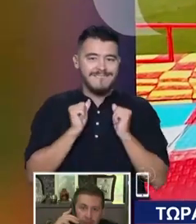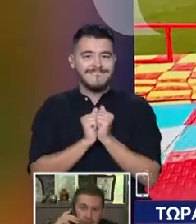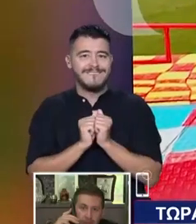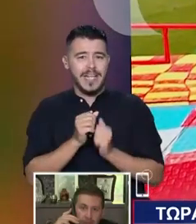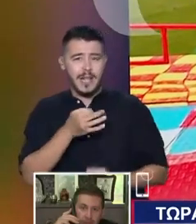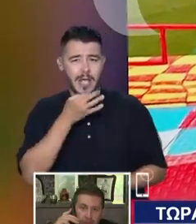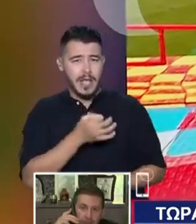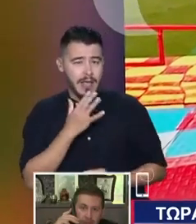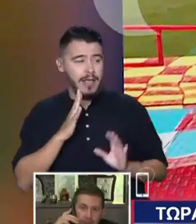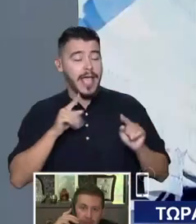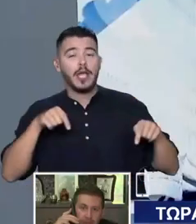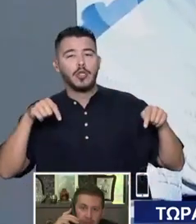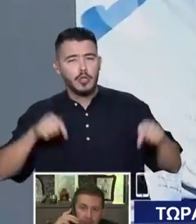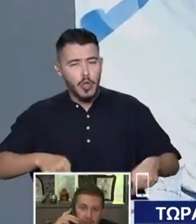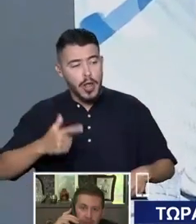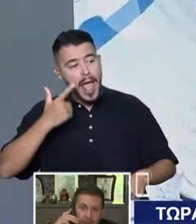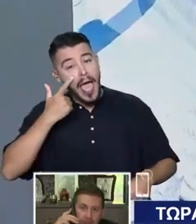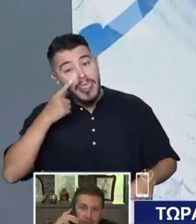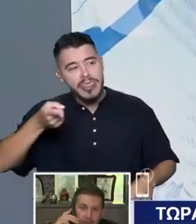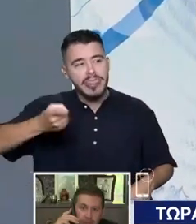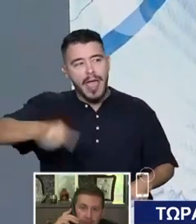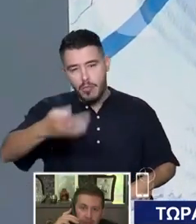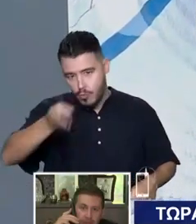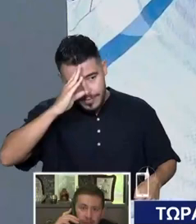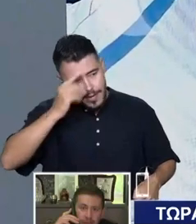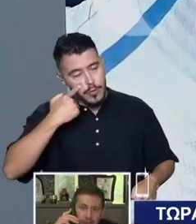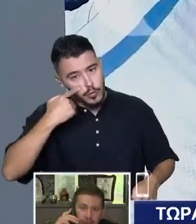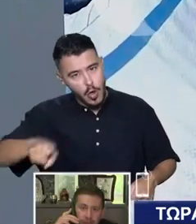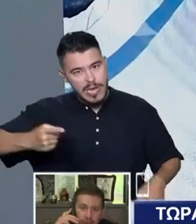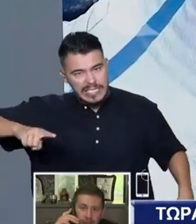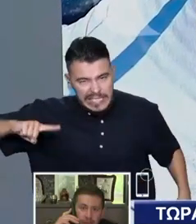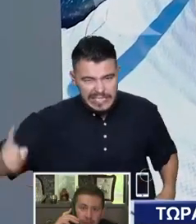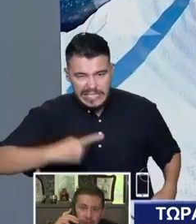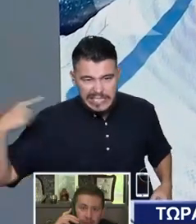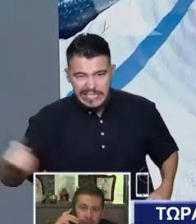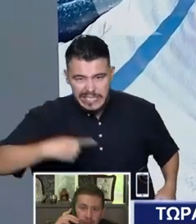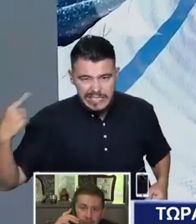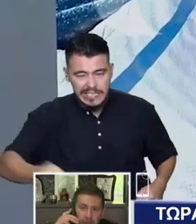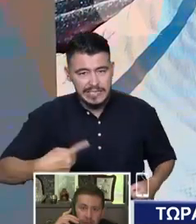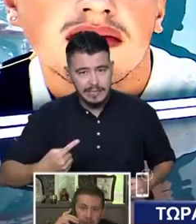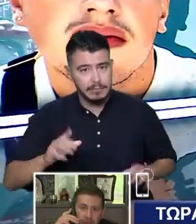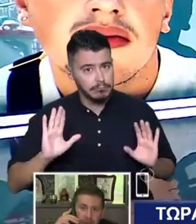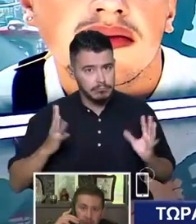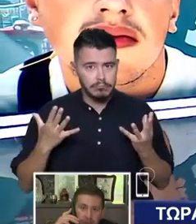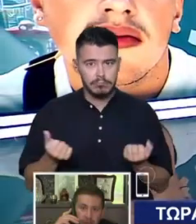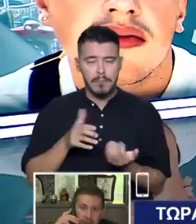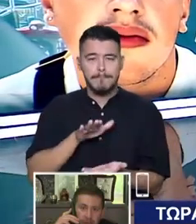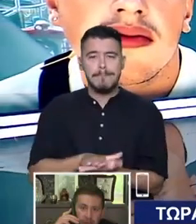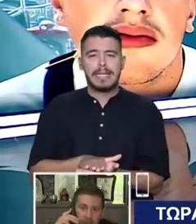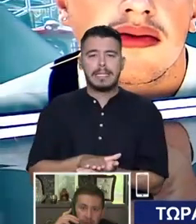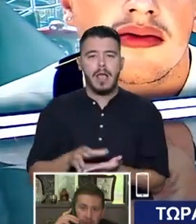τους κάνω να μην σηκώσουν κεφάλι. Όταν λοιπόν ξεκίνησε το μηχάνημα, και γι' αυτό υπάρχει μαρτυρία του αδερφού,